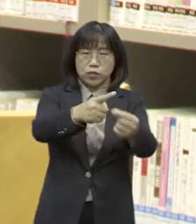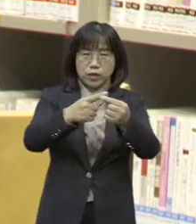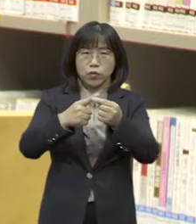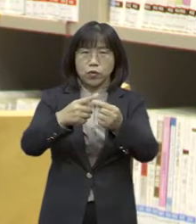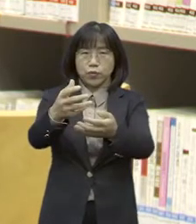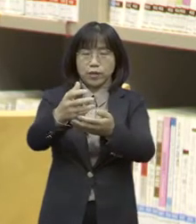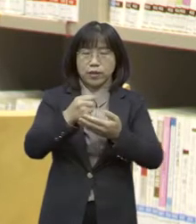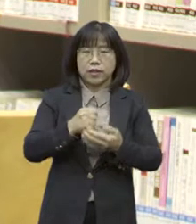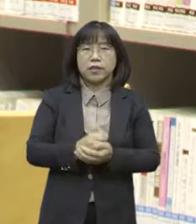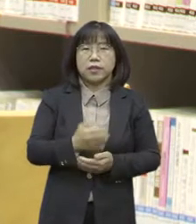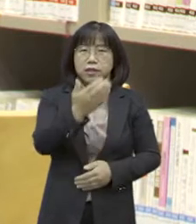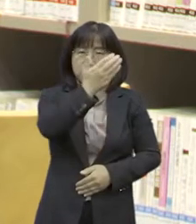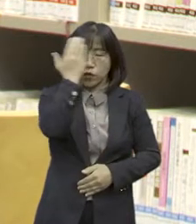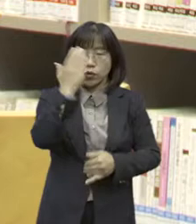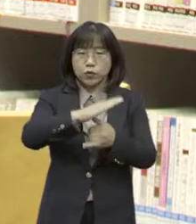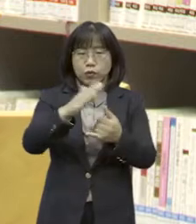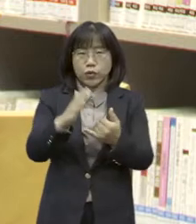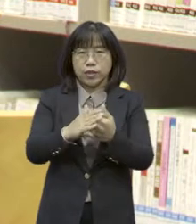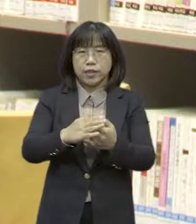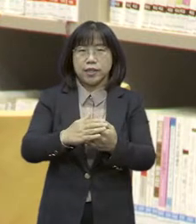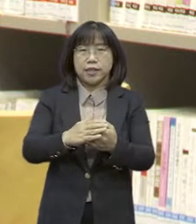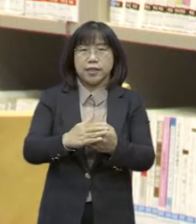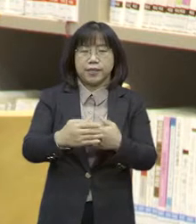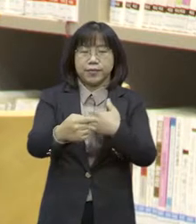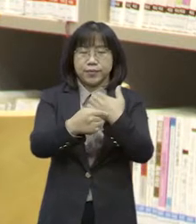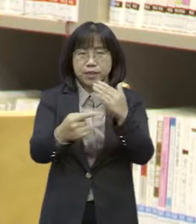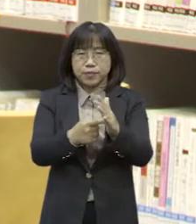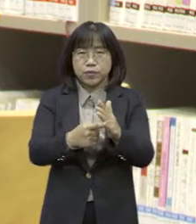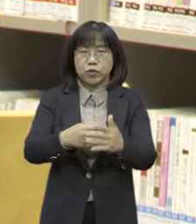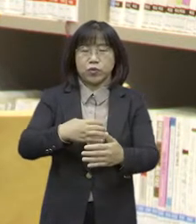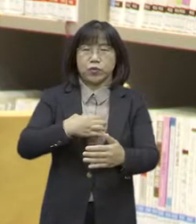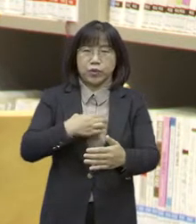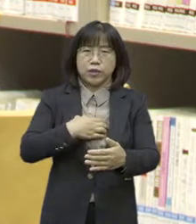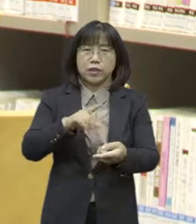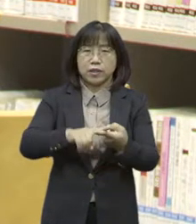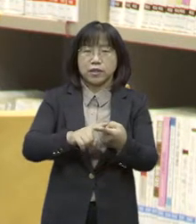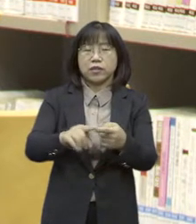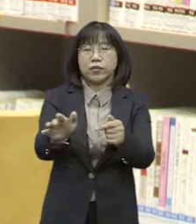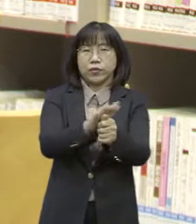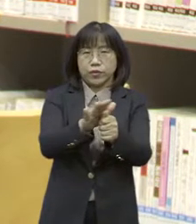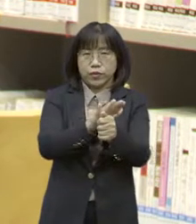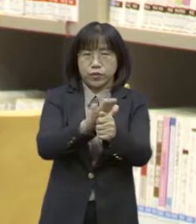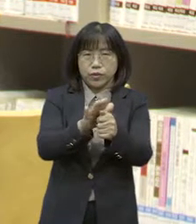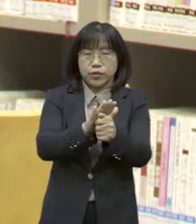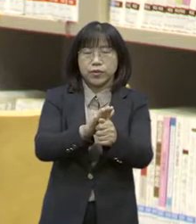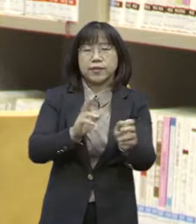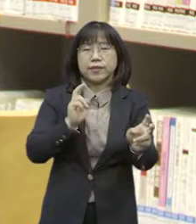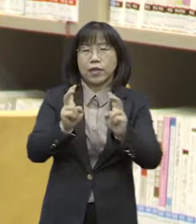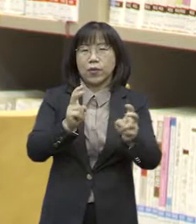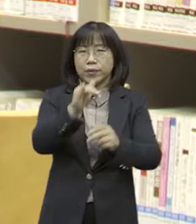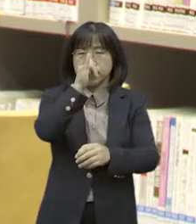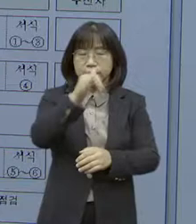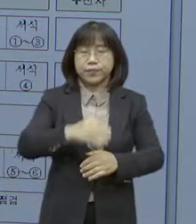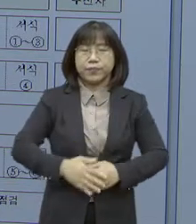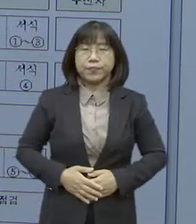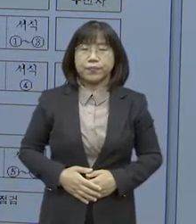위해 청소년 심리적 외상 긴급지원단 운영과 청소년 안전망 선도 사업을 진행해